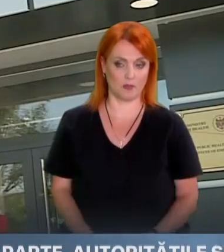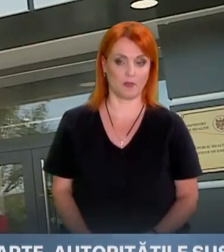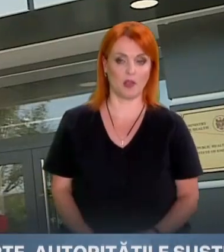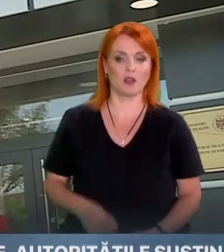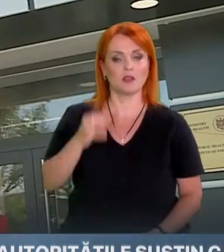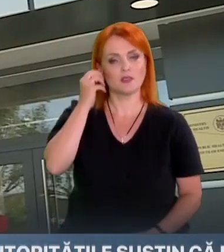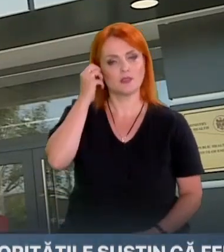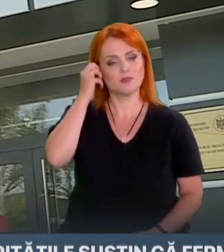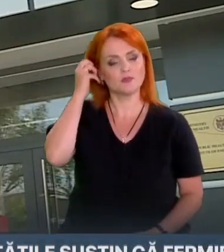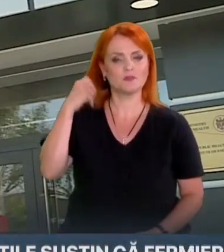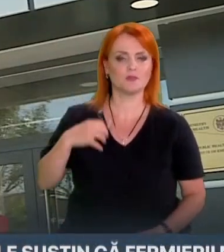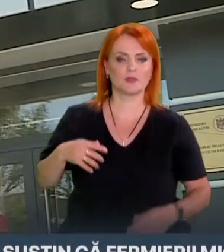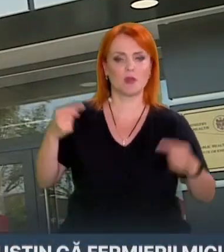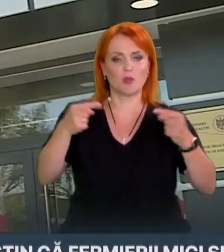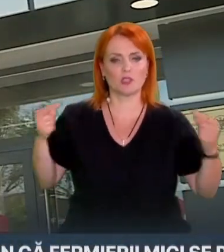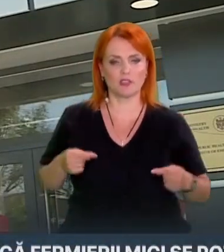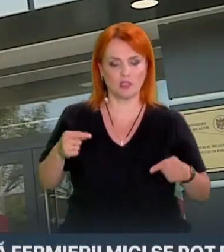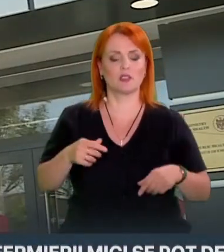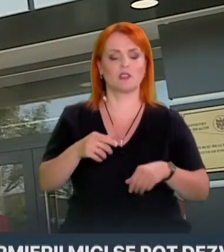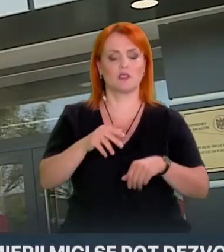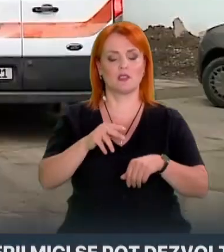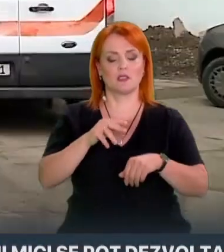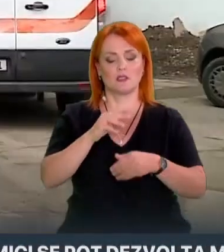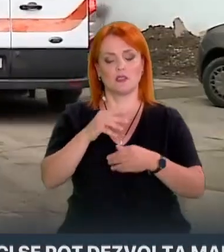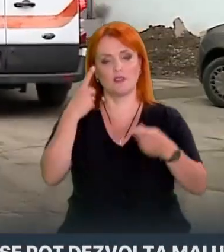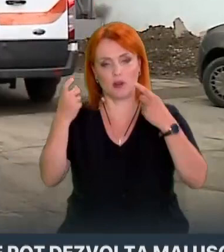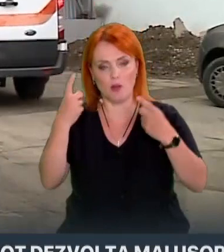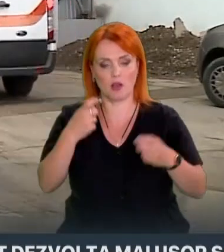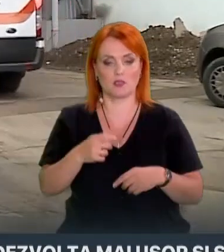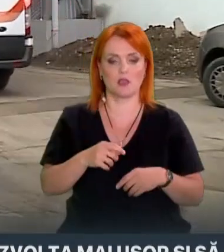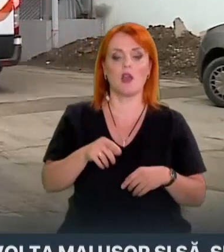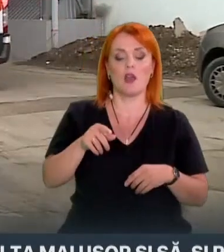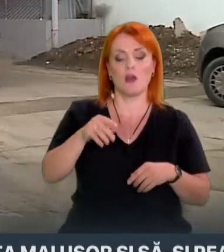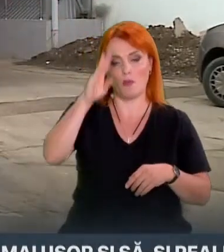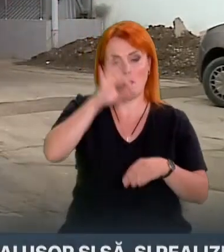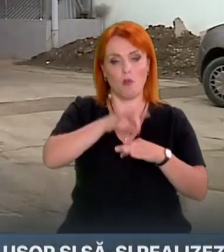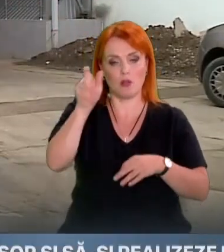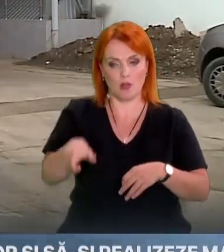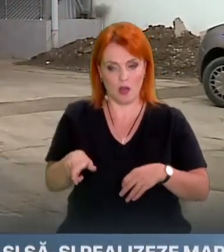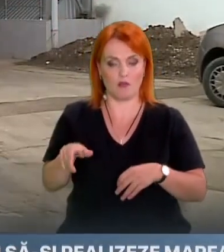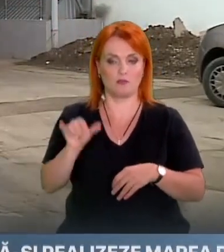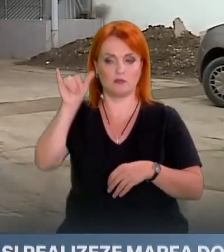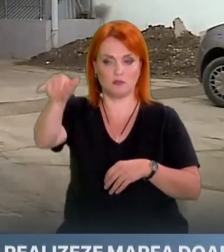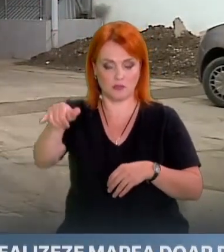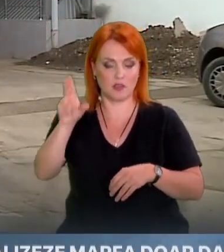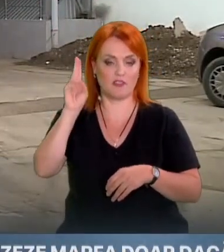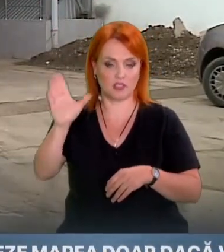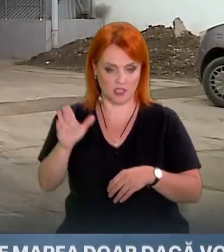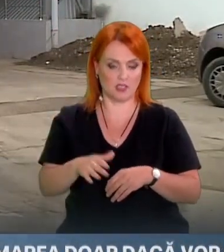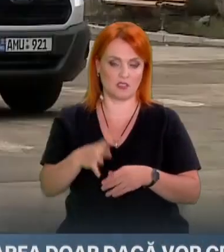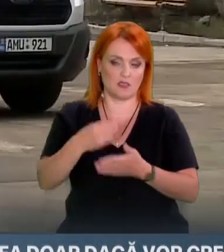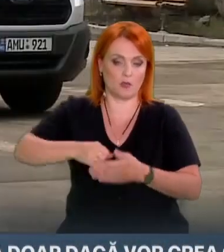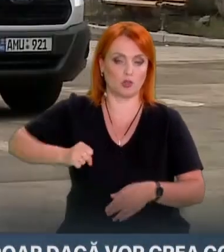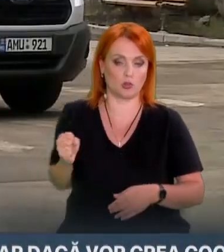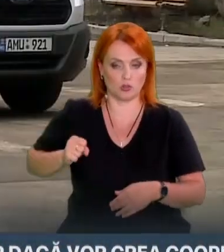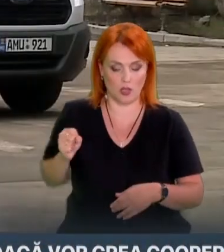Potrivit Centrului Național de Asistență Medicală Urgentă, agresorul se afla într-un apartament la o petrecere cu prietenii săi. Bărbatului i s-a